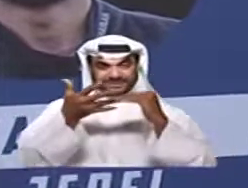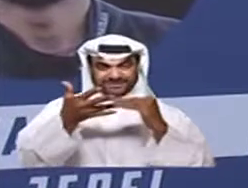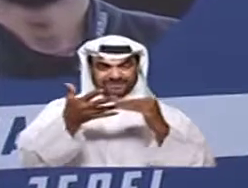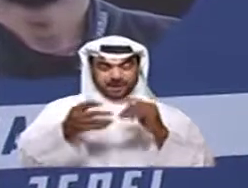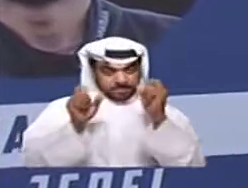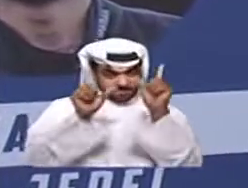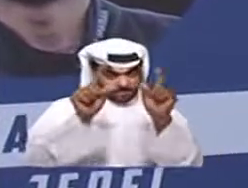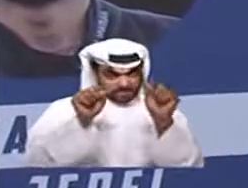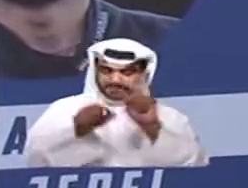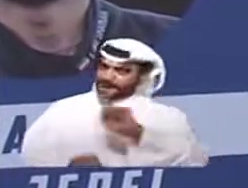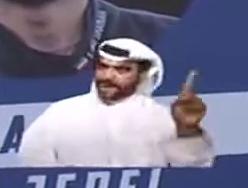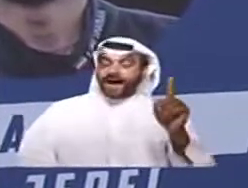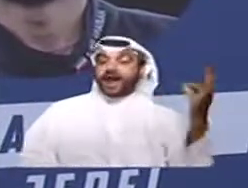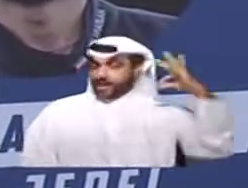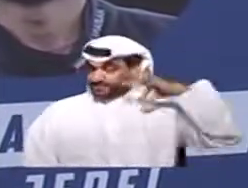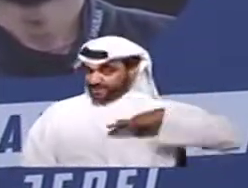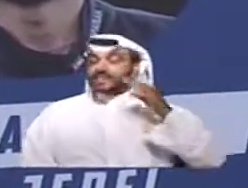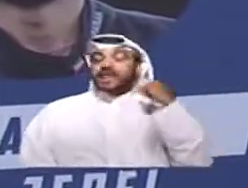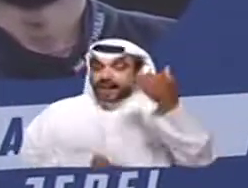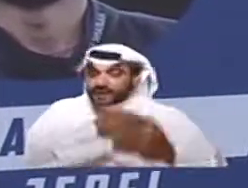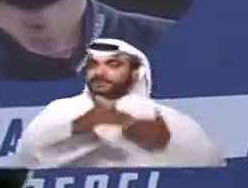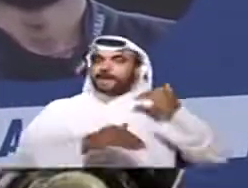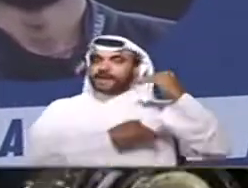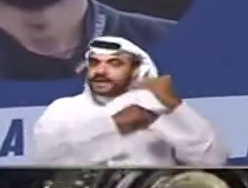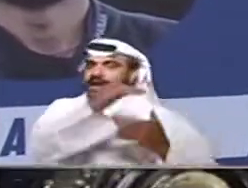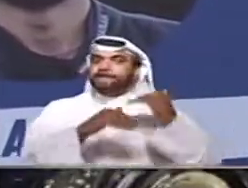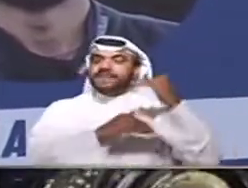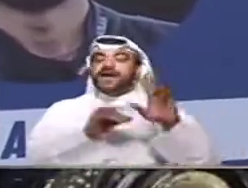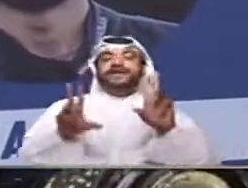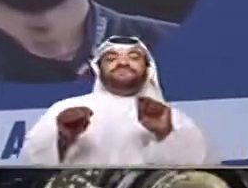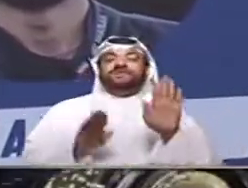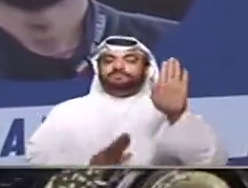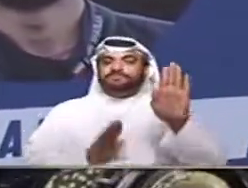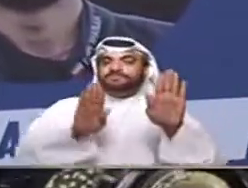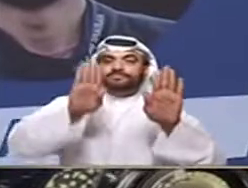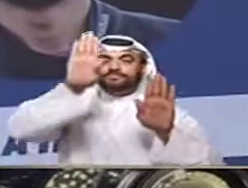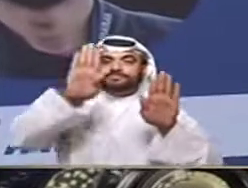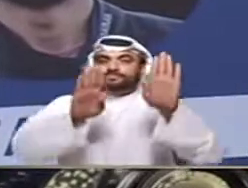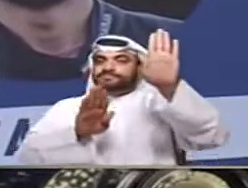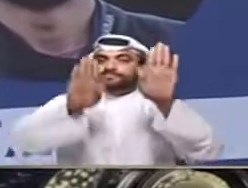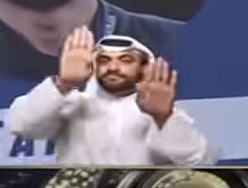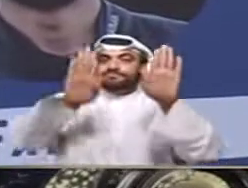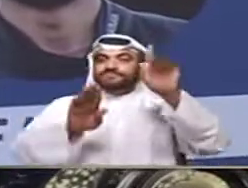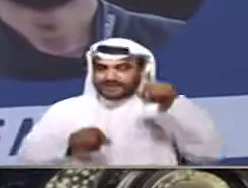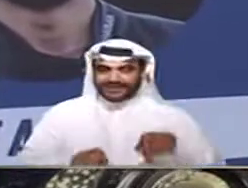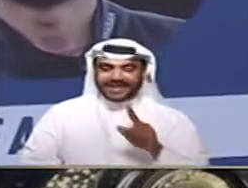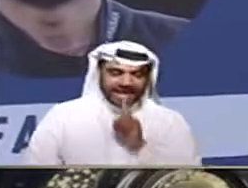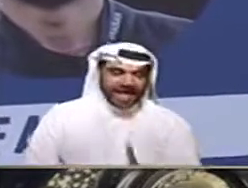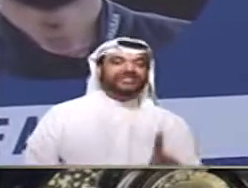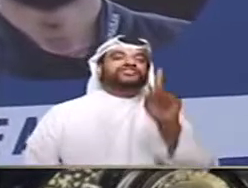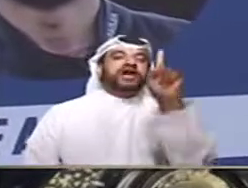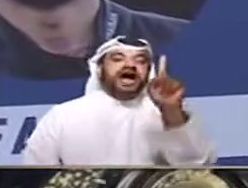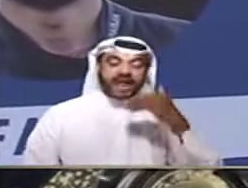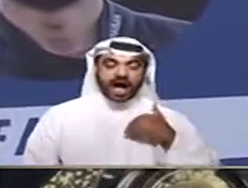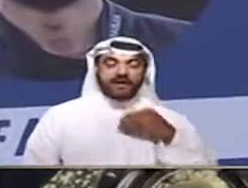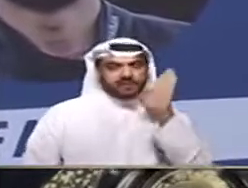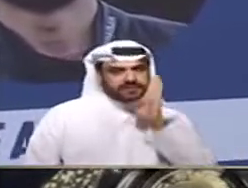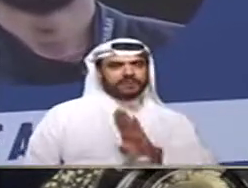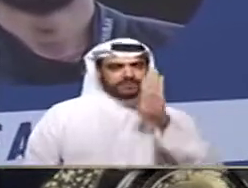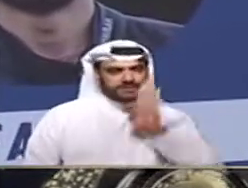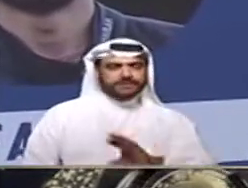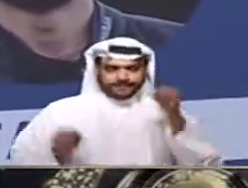بيرفكت، ما استفاد شيء، لازم انه يكمل، لان الناس قاعد تصعد لازم يصعد معاها اذا ما يسبقها بعد. فان شاء الله يعني تحضيراتنا ان شاء